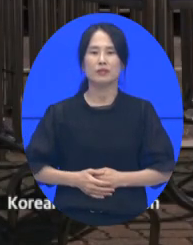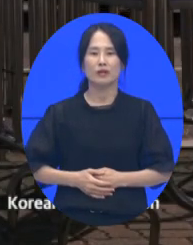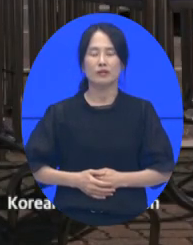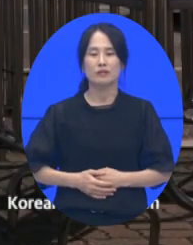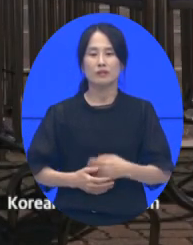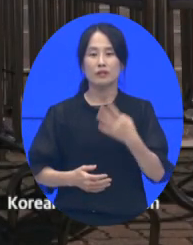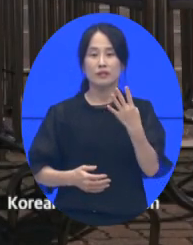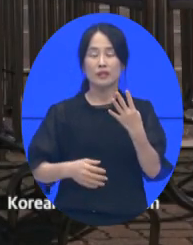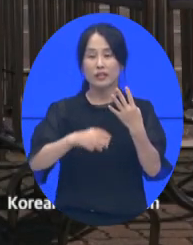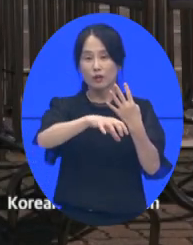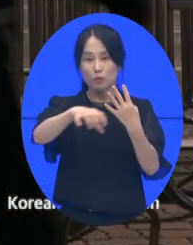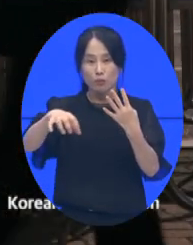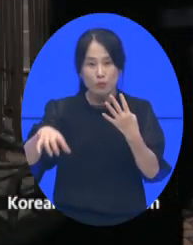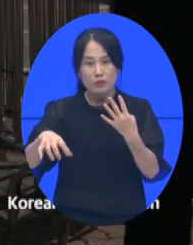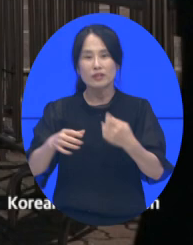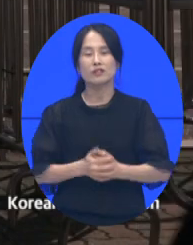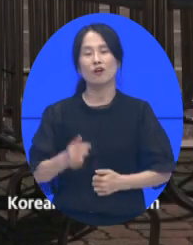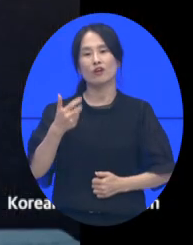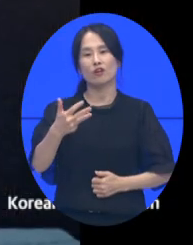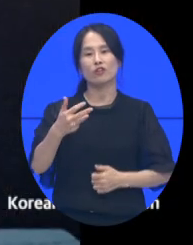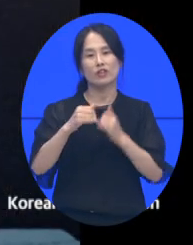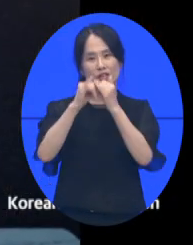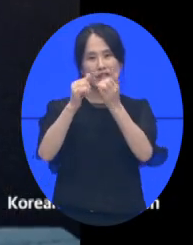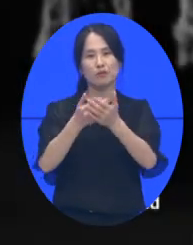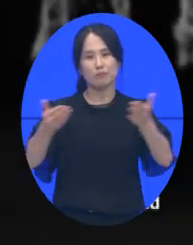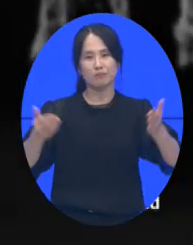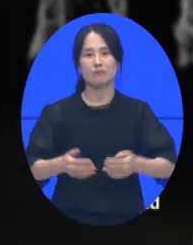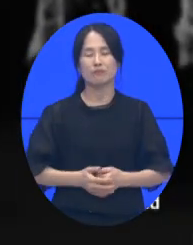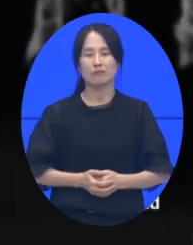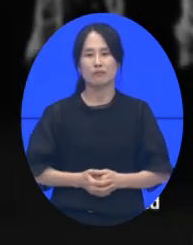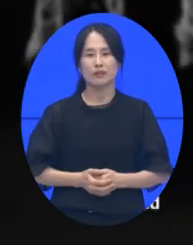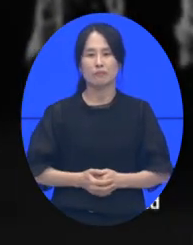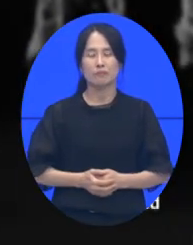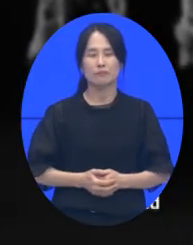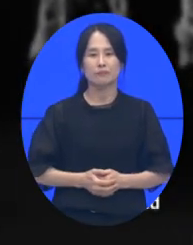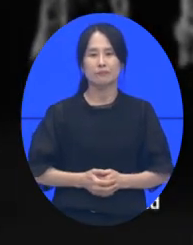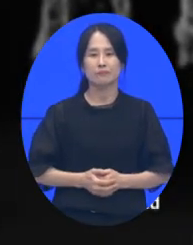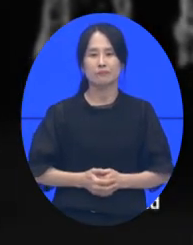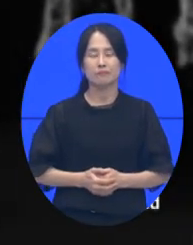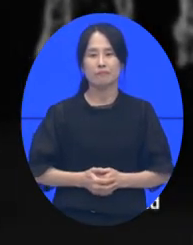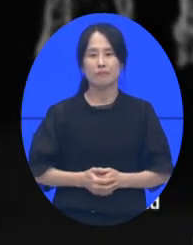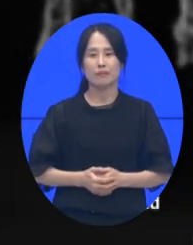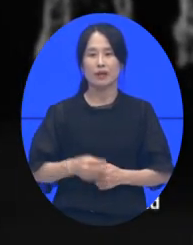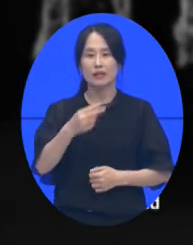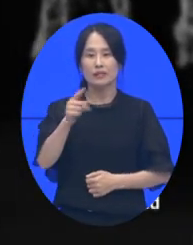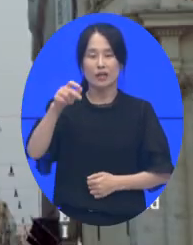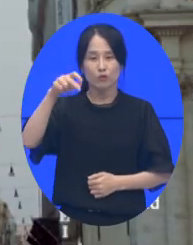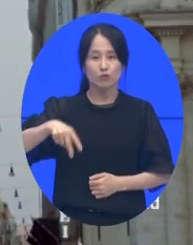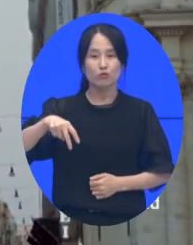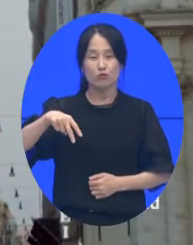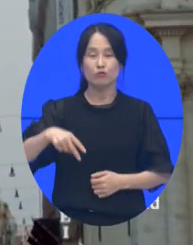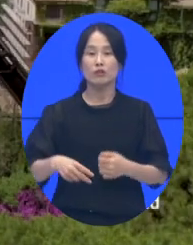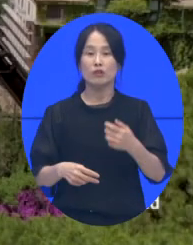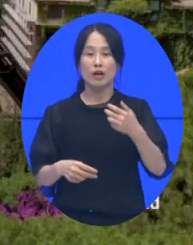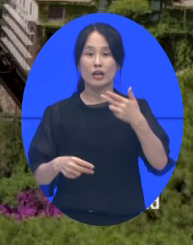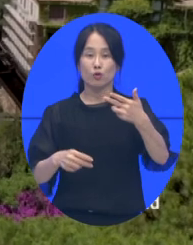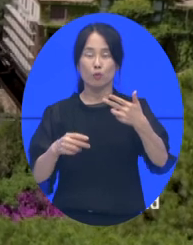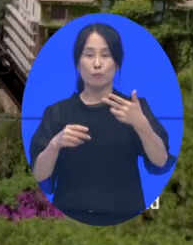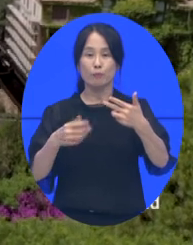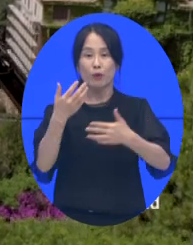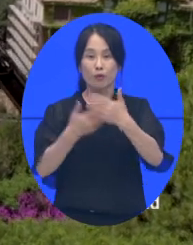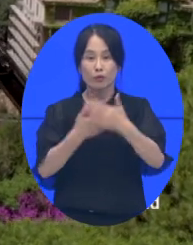분류해 총 4개 부문에서 8개 상을 시상했습니다 익스펜디드 섹션의 상영하는 작품 중 일곱 편은 9월